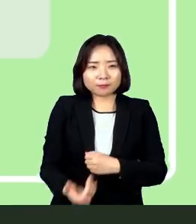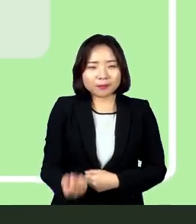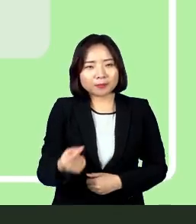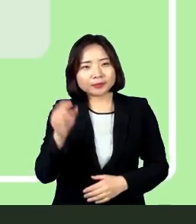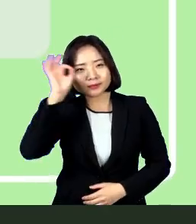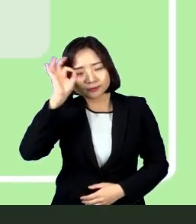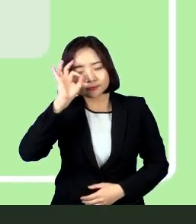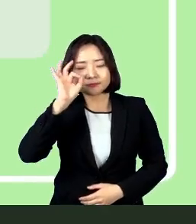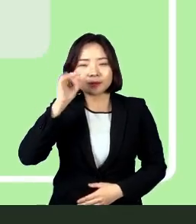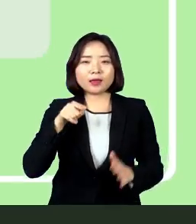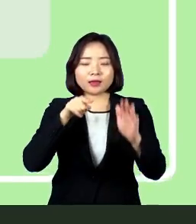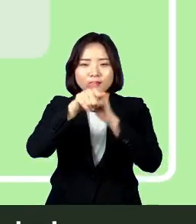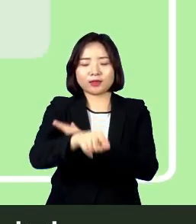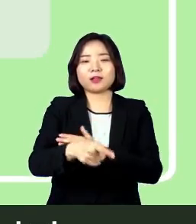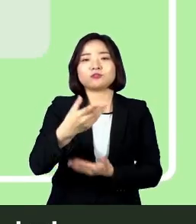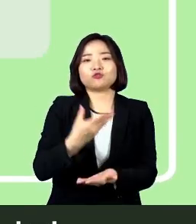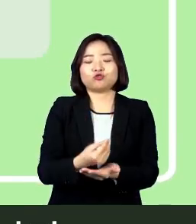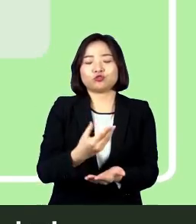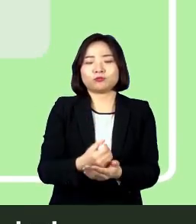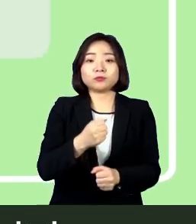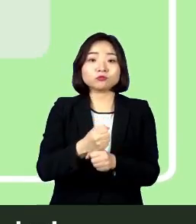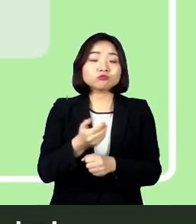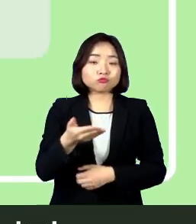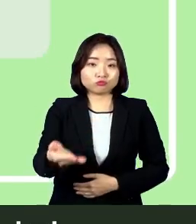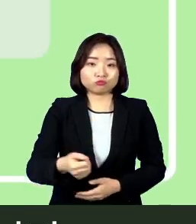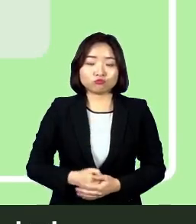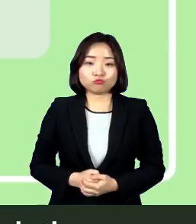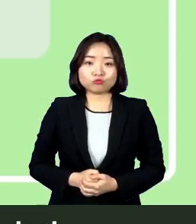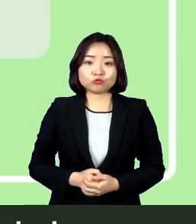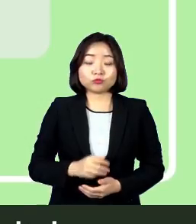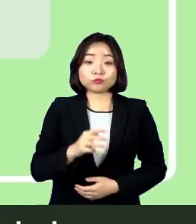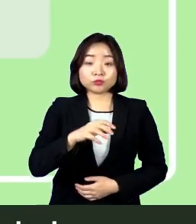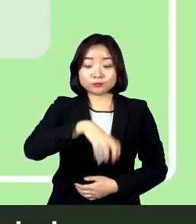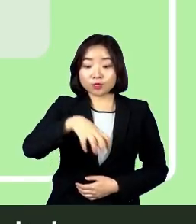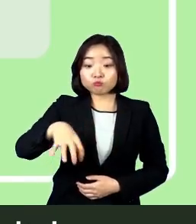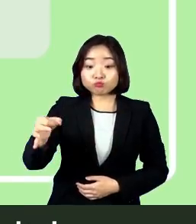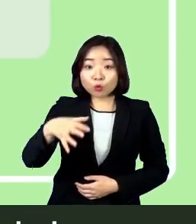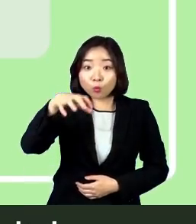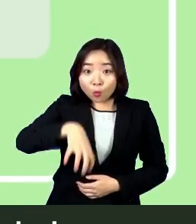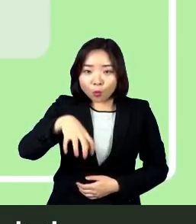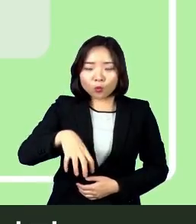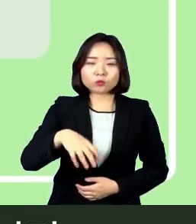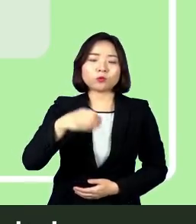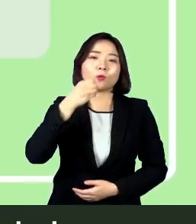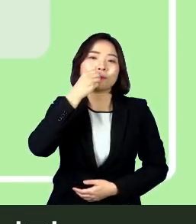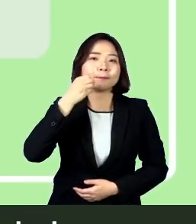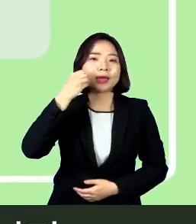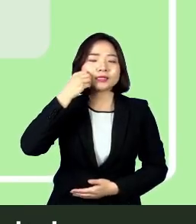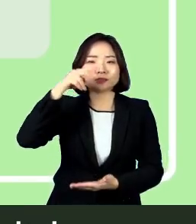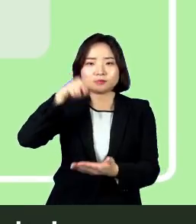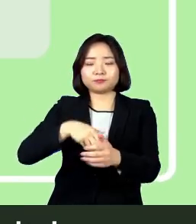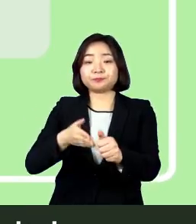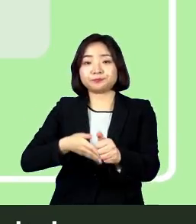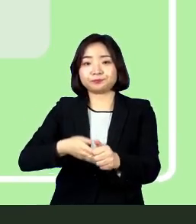수 있도록 했습니다. 시내 31곳의 무료 충전소 위치는 춘한시청 홈페이지에서 검색할 수